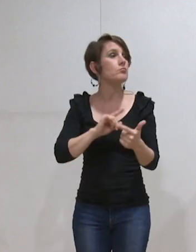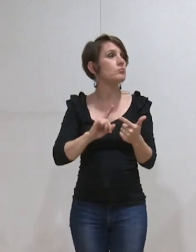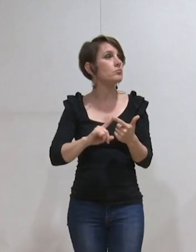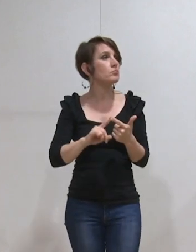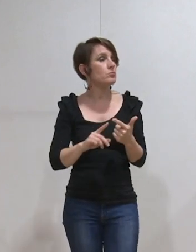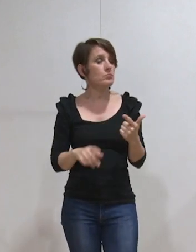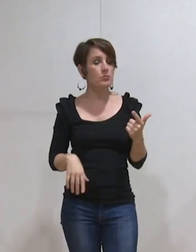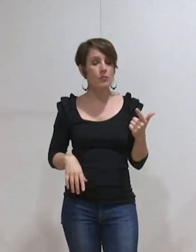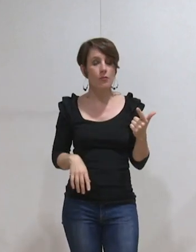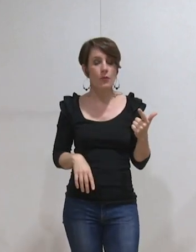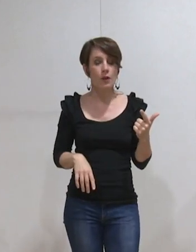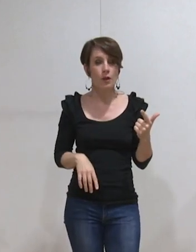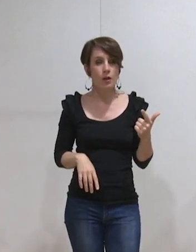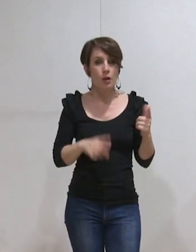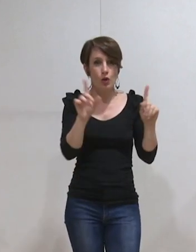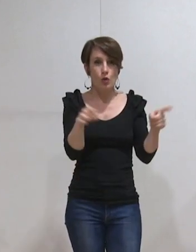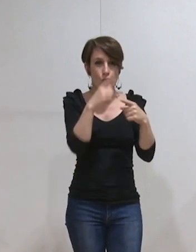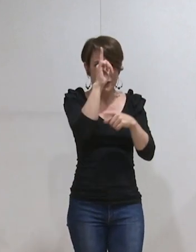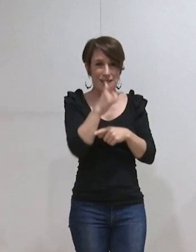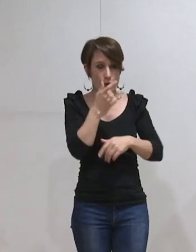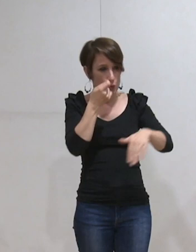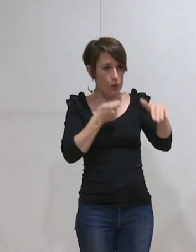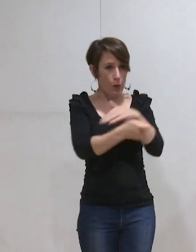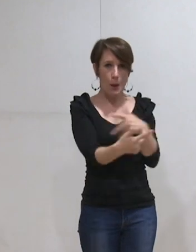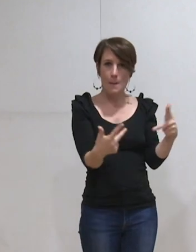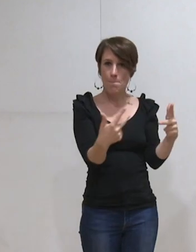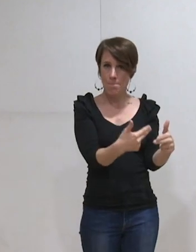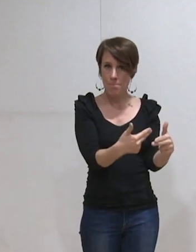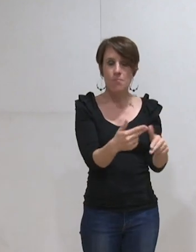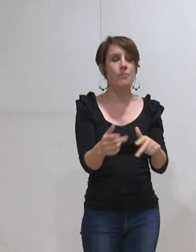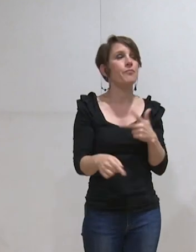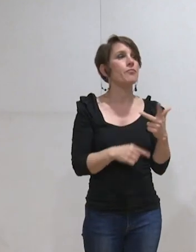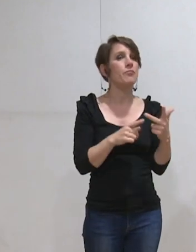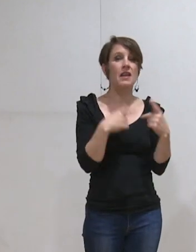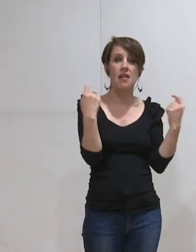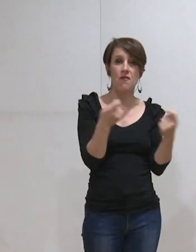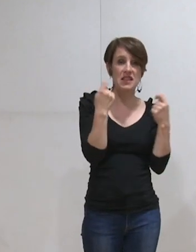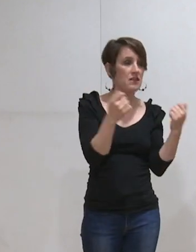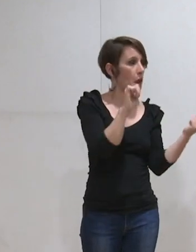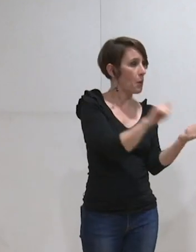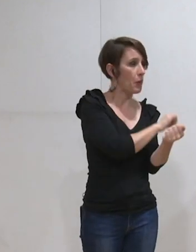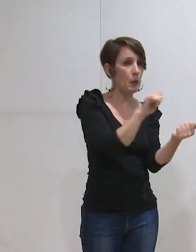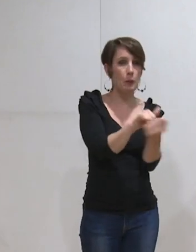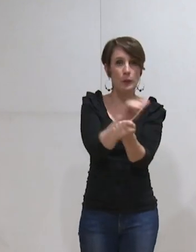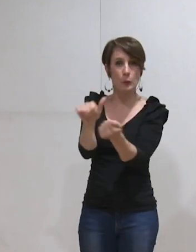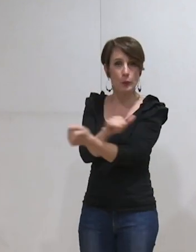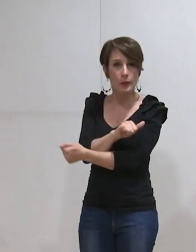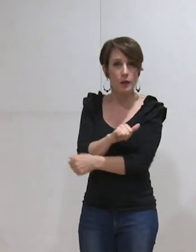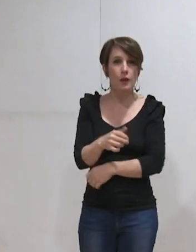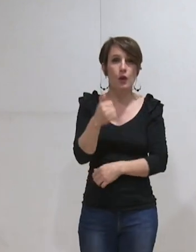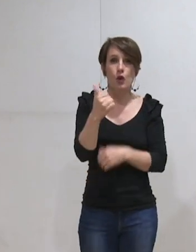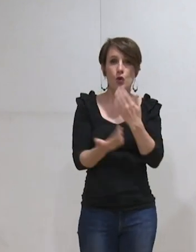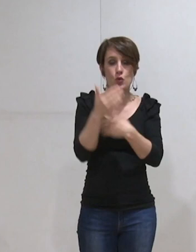des subventions au Musiciens du Louvre arrêt de nombreux festivals ajoute d'une journée des